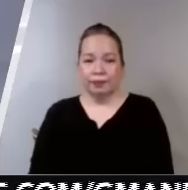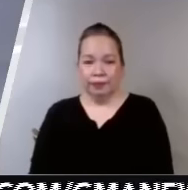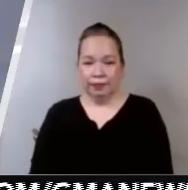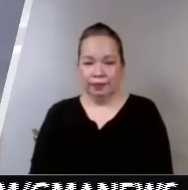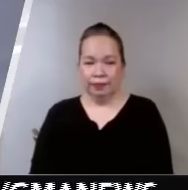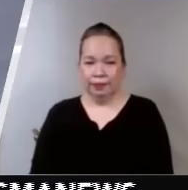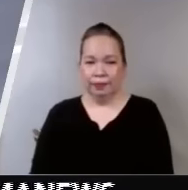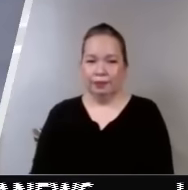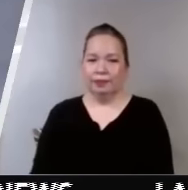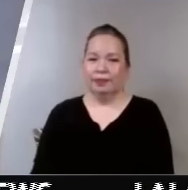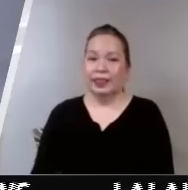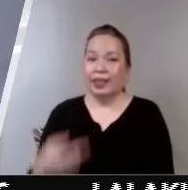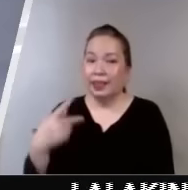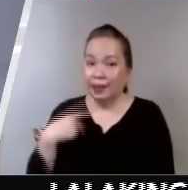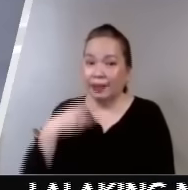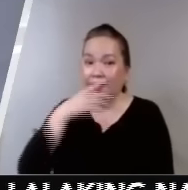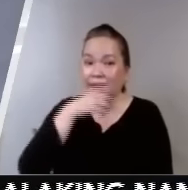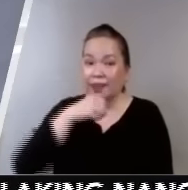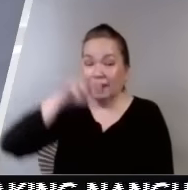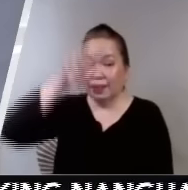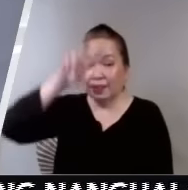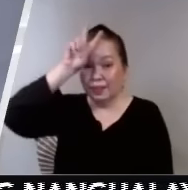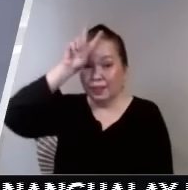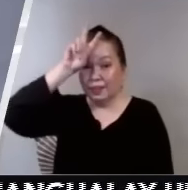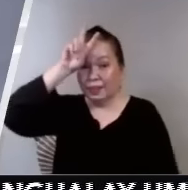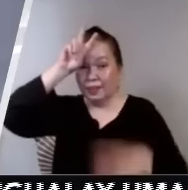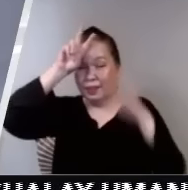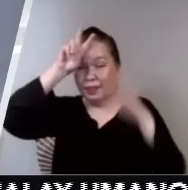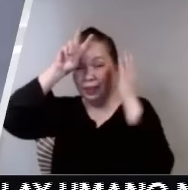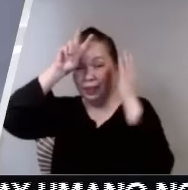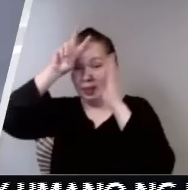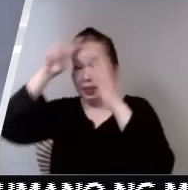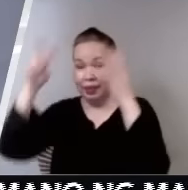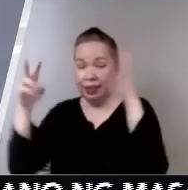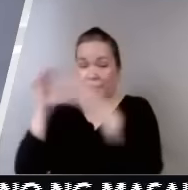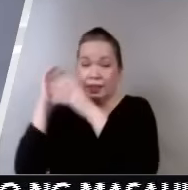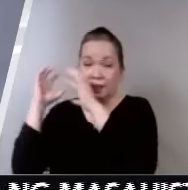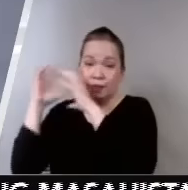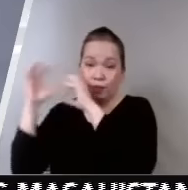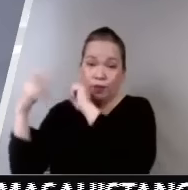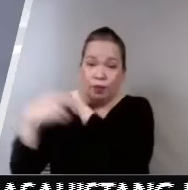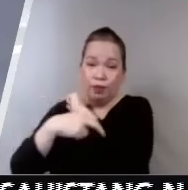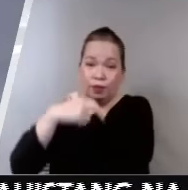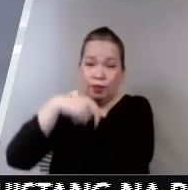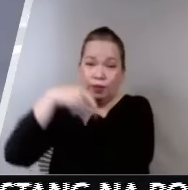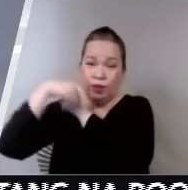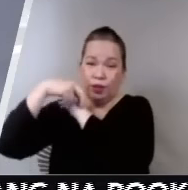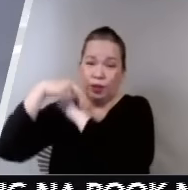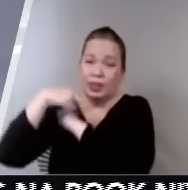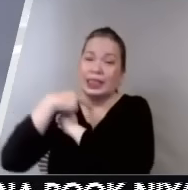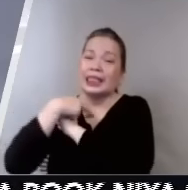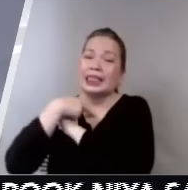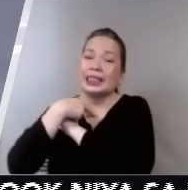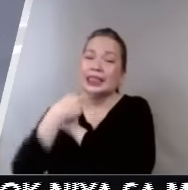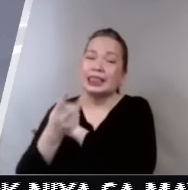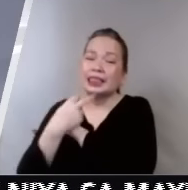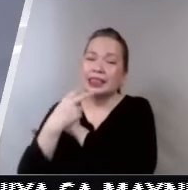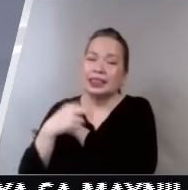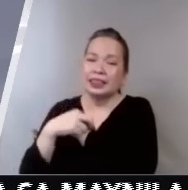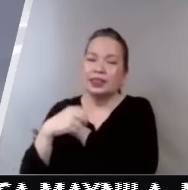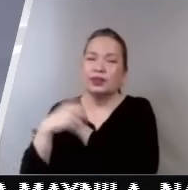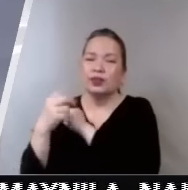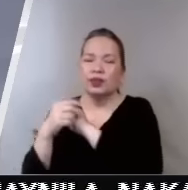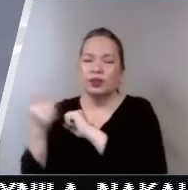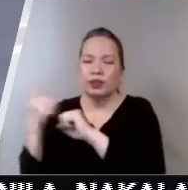May kambing na nag-parkour sa puno ng nyog pero hindi na nakababa. Kaya ang rescuers na pasabak sa pag-akyat ng